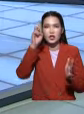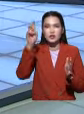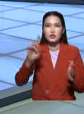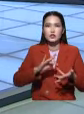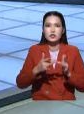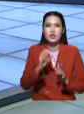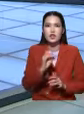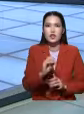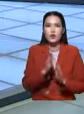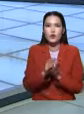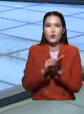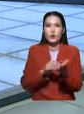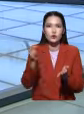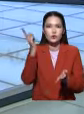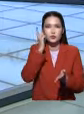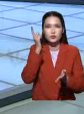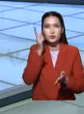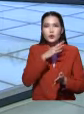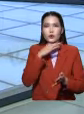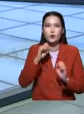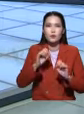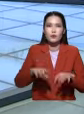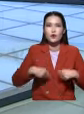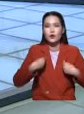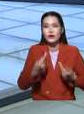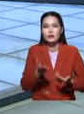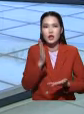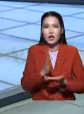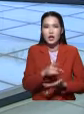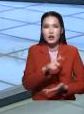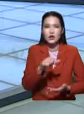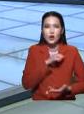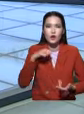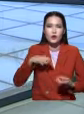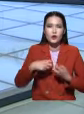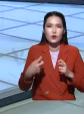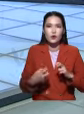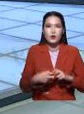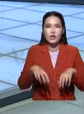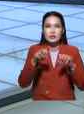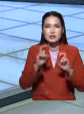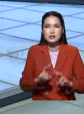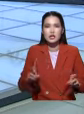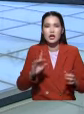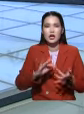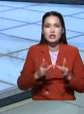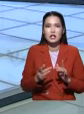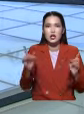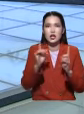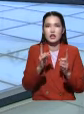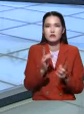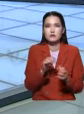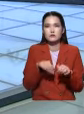порталының е-өтініш мобильді қосымшасы біраз мүмкіндік ұсынып отыр. Жұрт өз мәселелерін қосымша арқылы кезексіз әрі жылдам